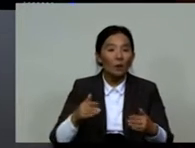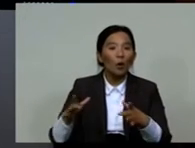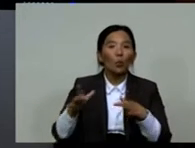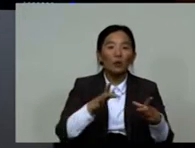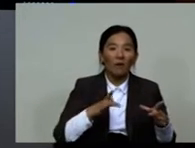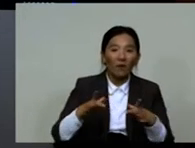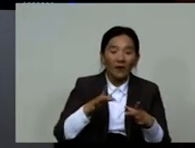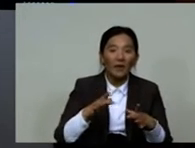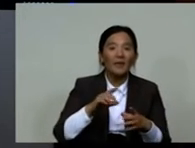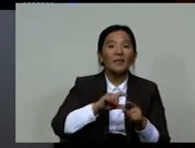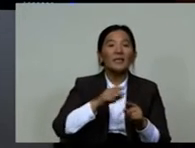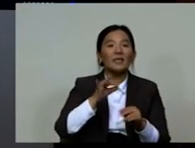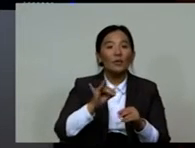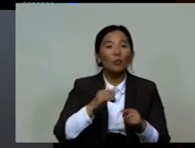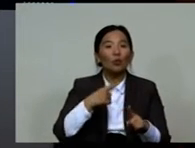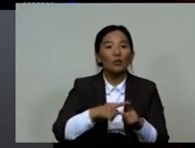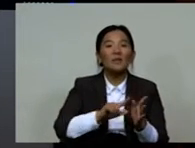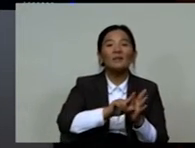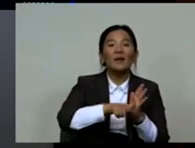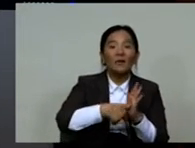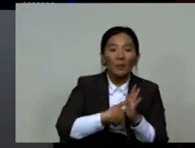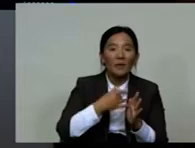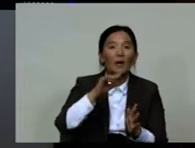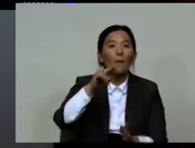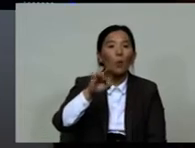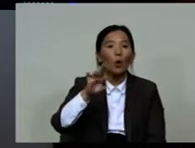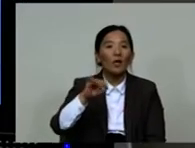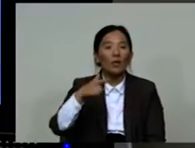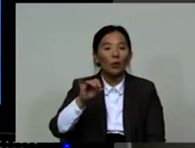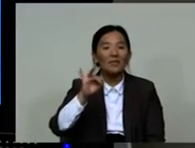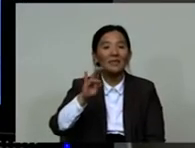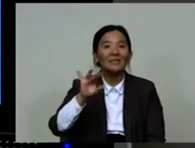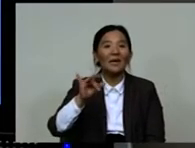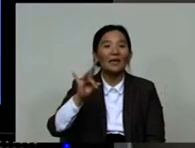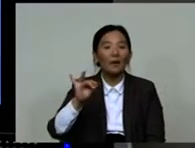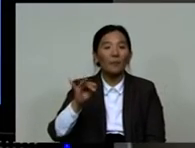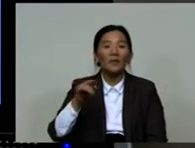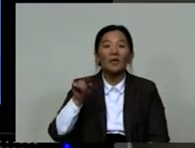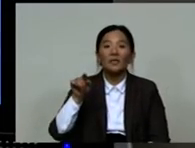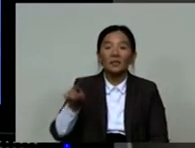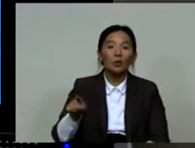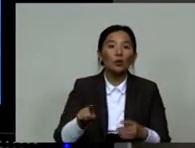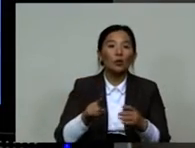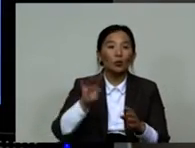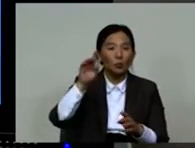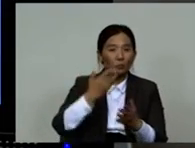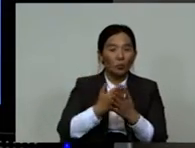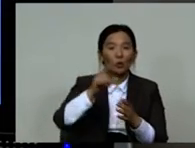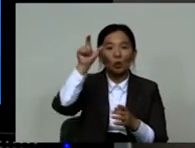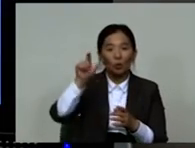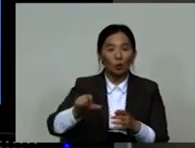круговая диаграмма, полигон и гистограмма. Рассмотрим каждый из них. Со столбчатой диаграммой